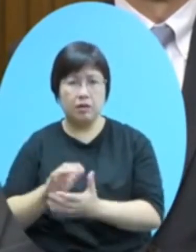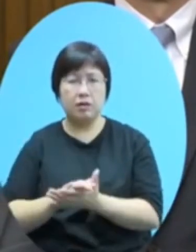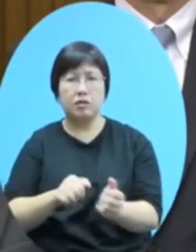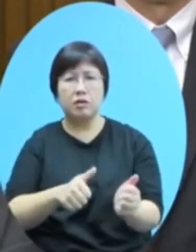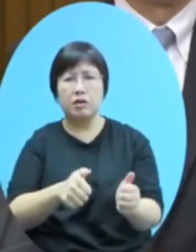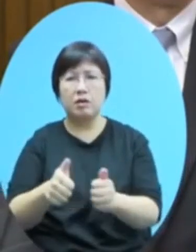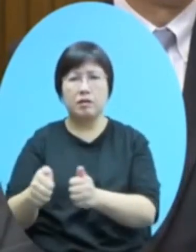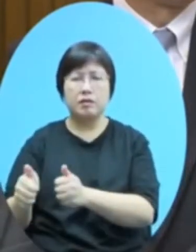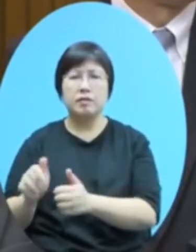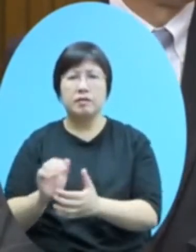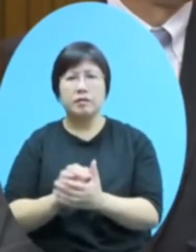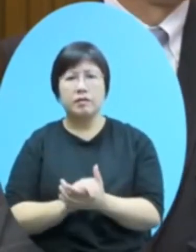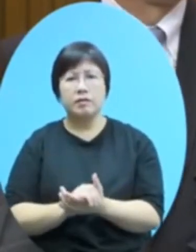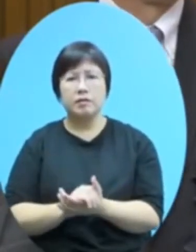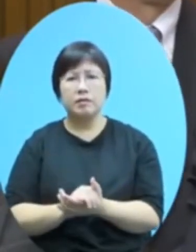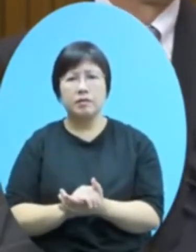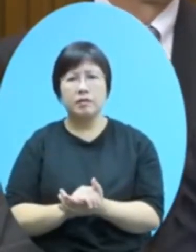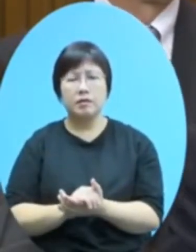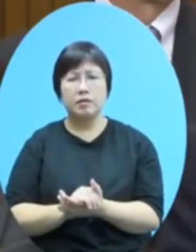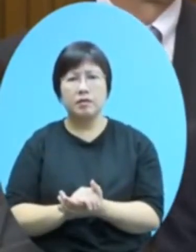谢。